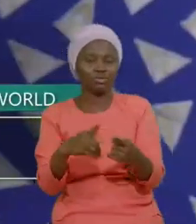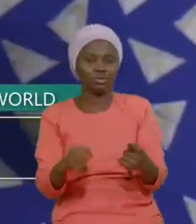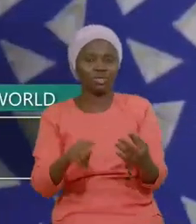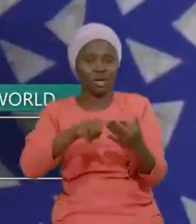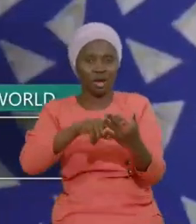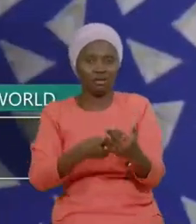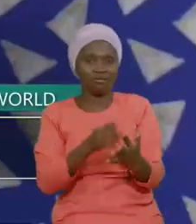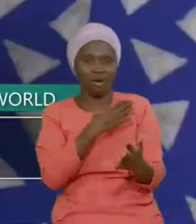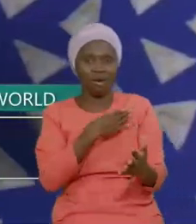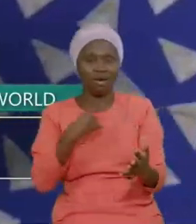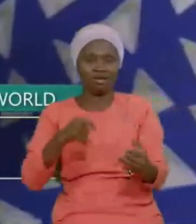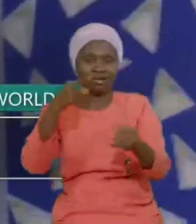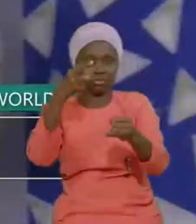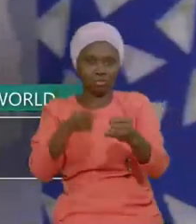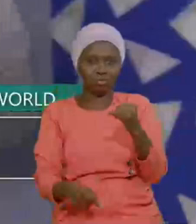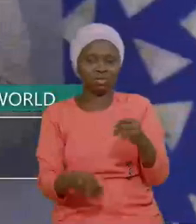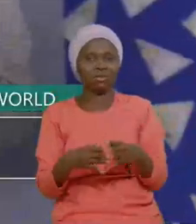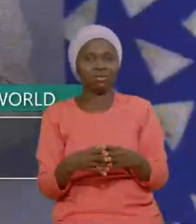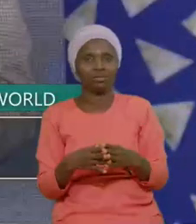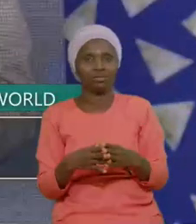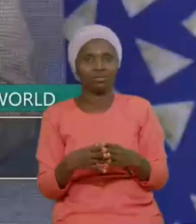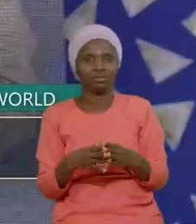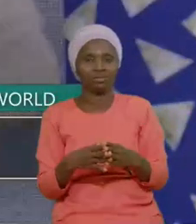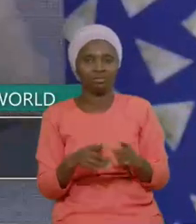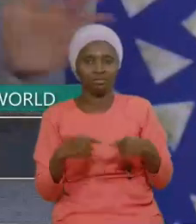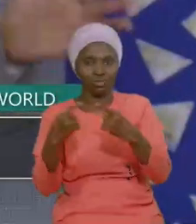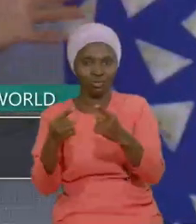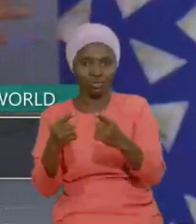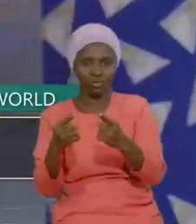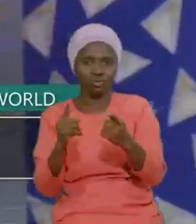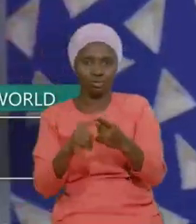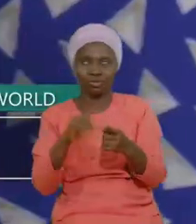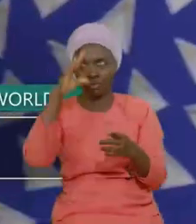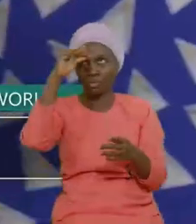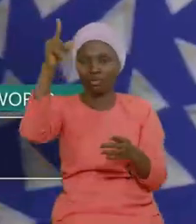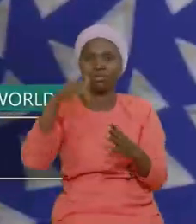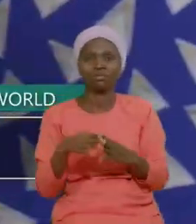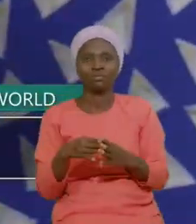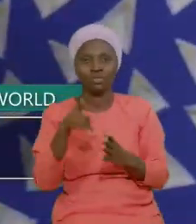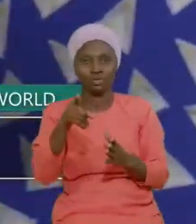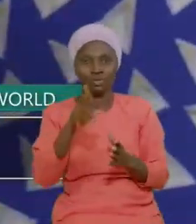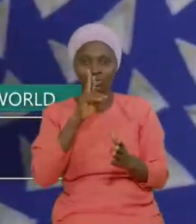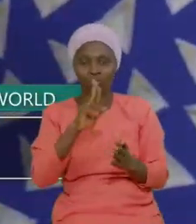Et dans le but, l'objectif, premièrement, il faut aller à l'alpha et l'oméga. Va chez lui.